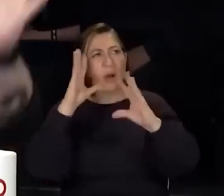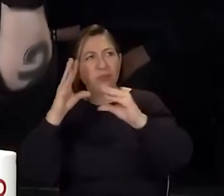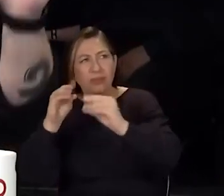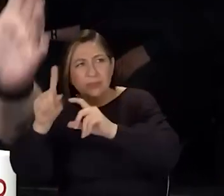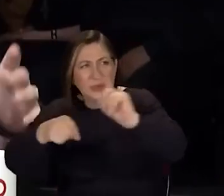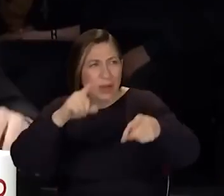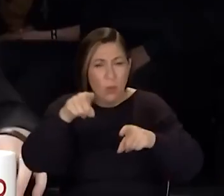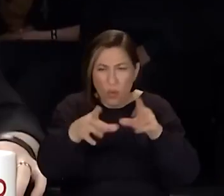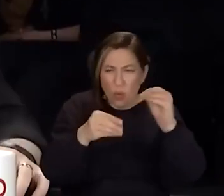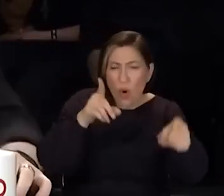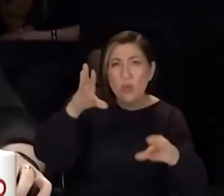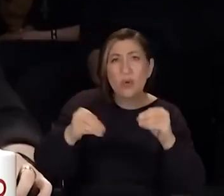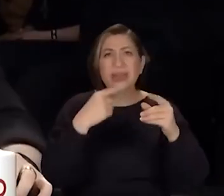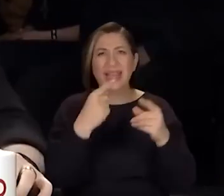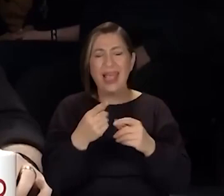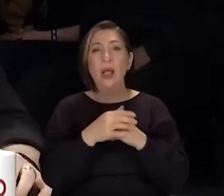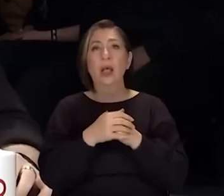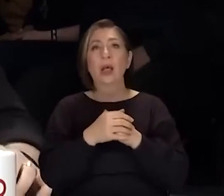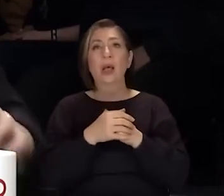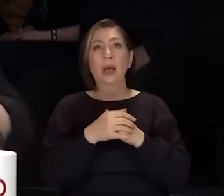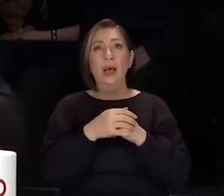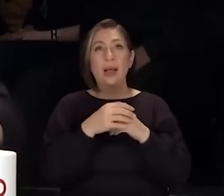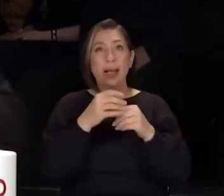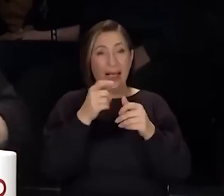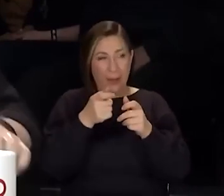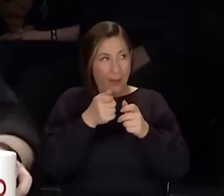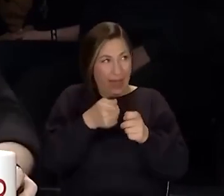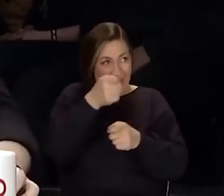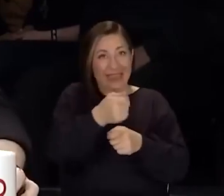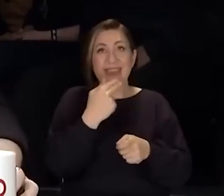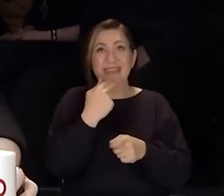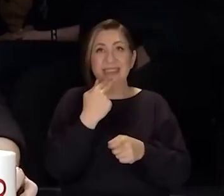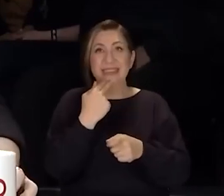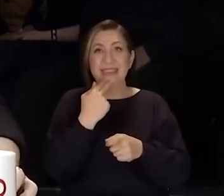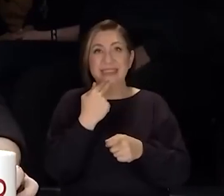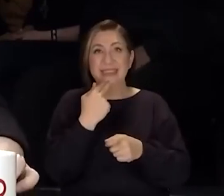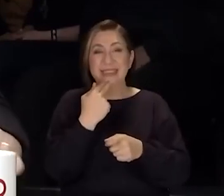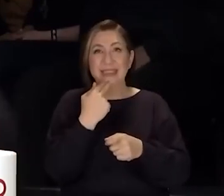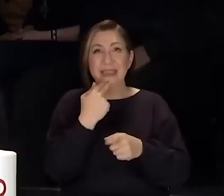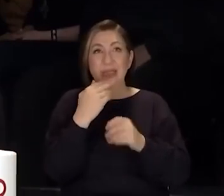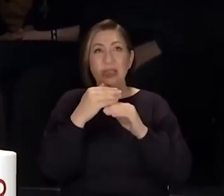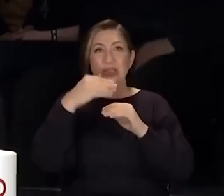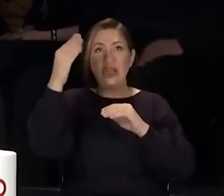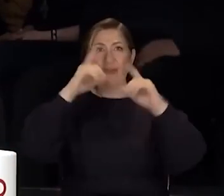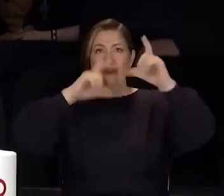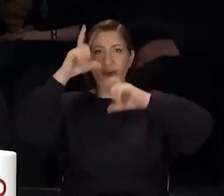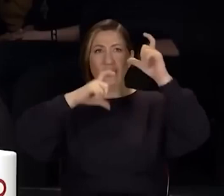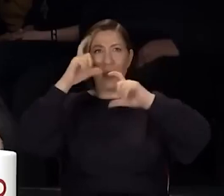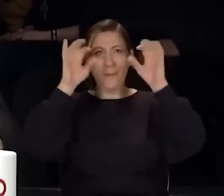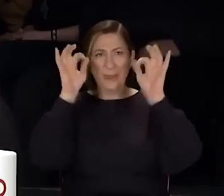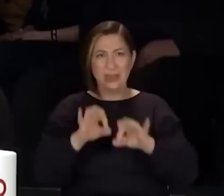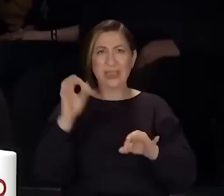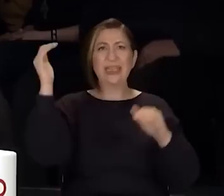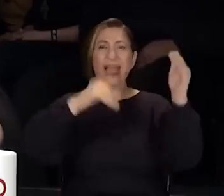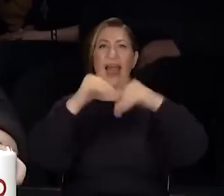yastık bakıyorlar. Abi bu olur mu falan filan. Gişedeki, kasadaki kız böyle yaptı şimdi. Dışarıda fotoğraf çekilmeye başladı işte,